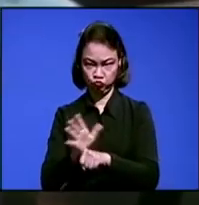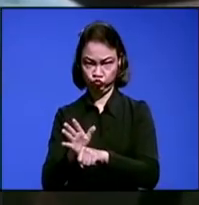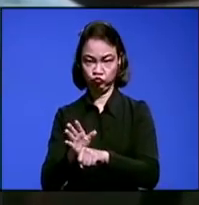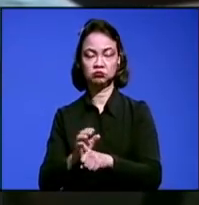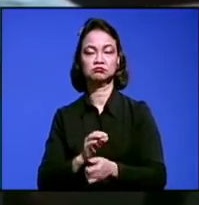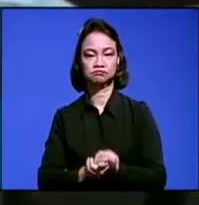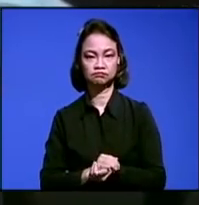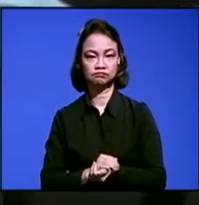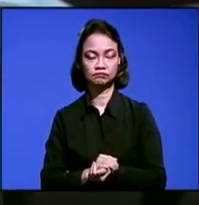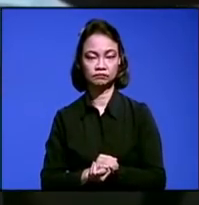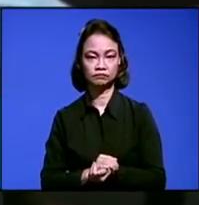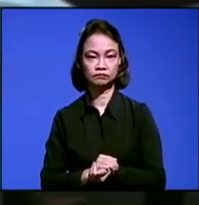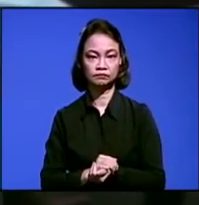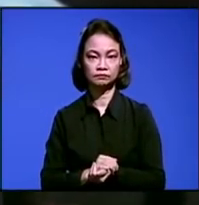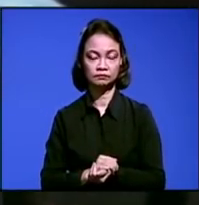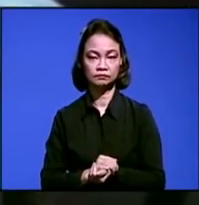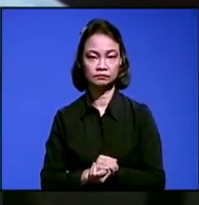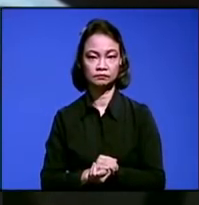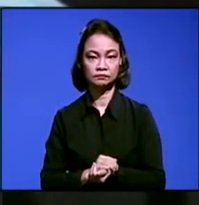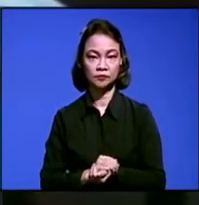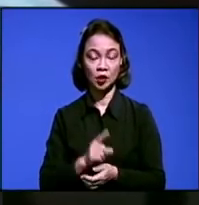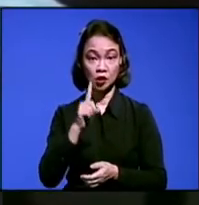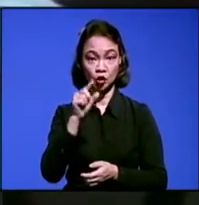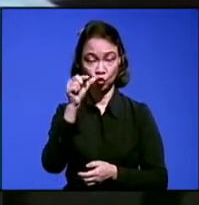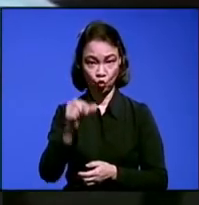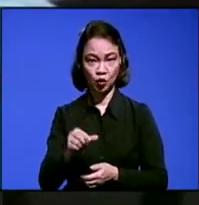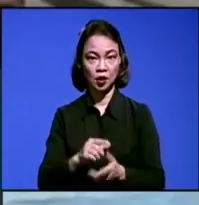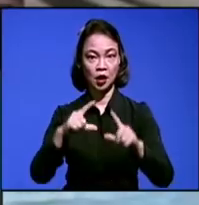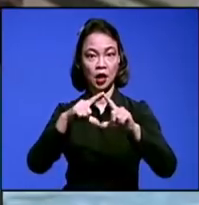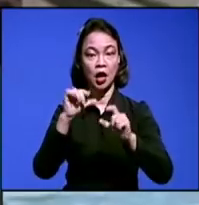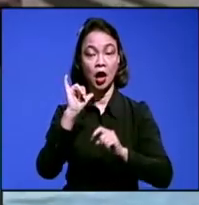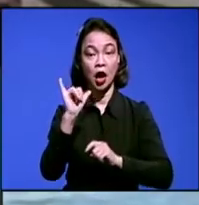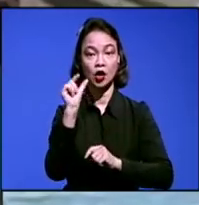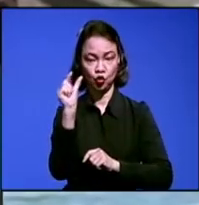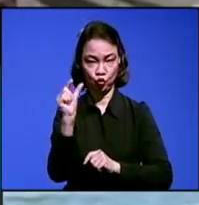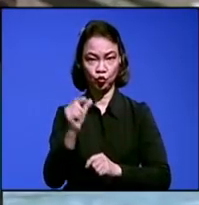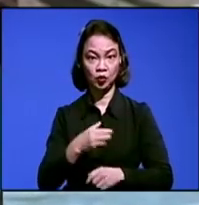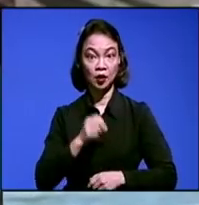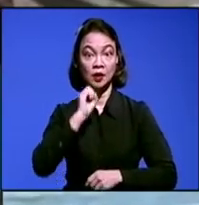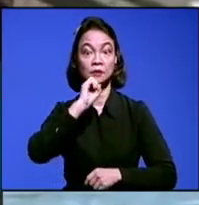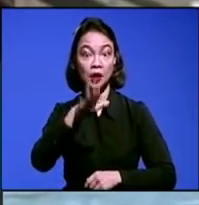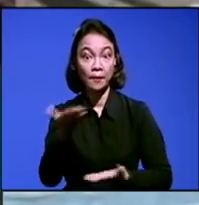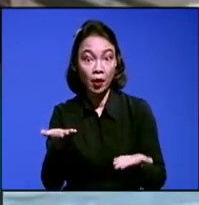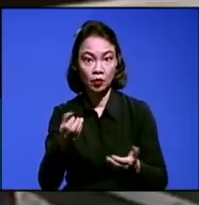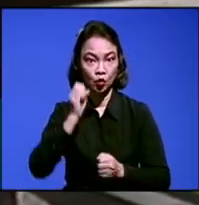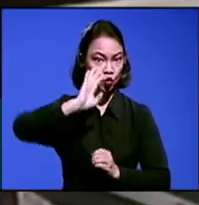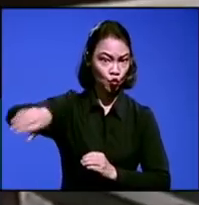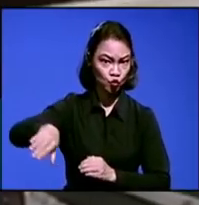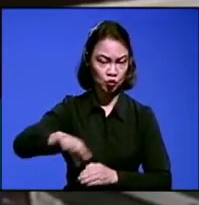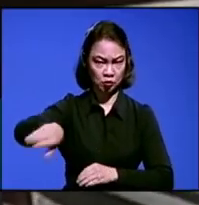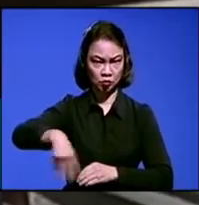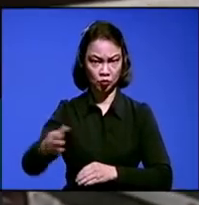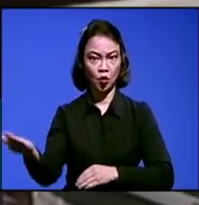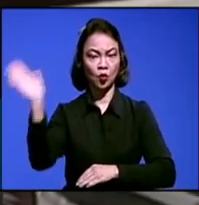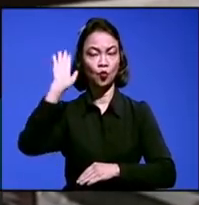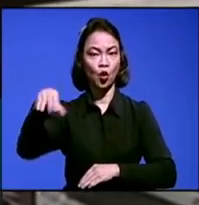hai hai Hai Seorang warga bernama Ayu dilewati mengaku diusir oleh keluarganya Ketika pulang kampung di